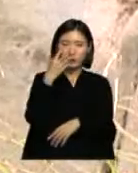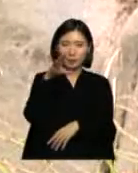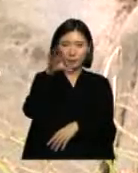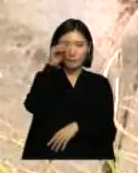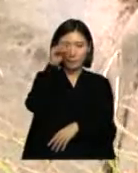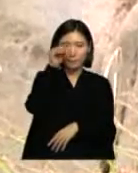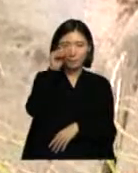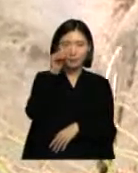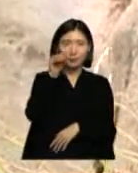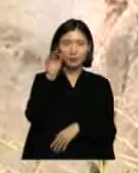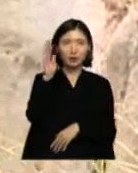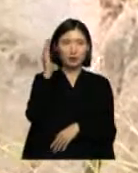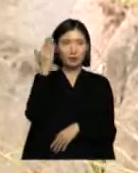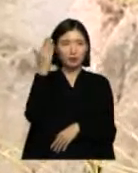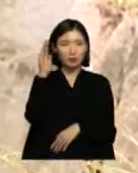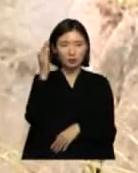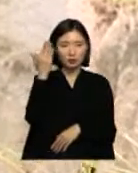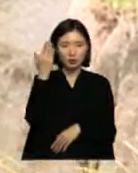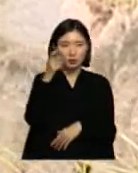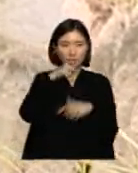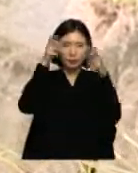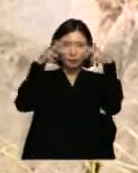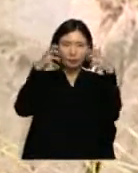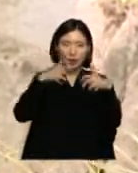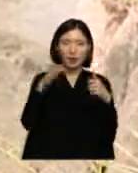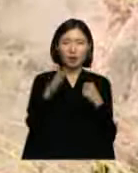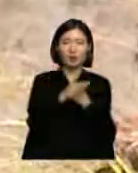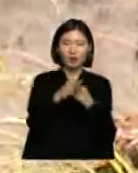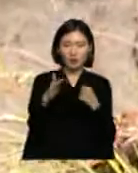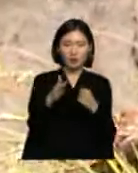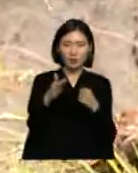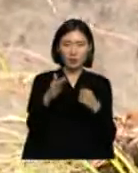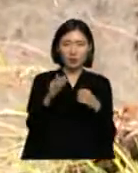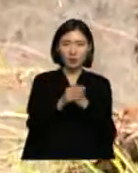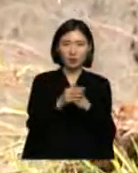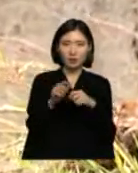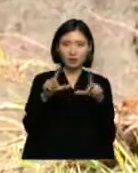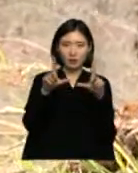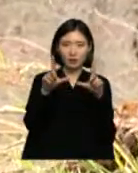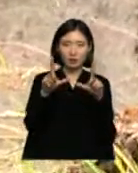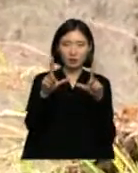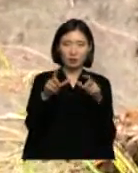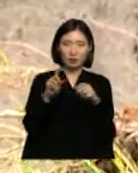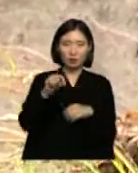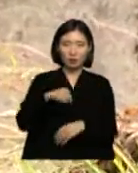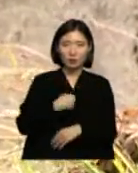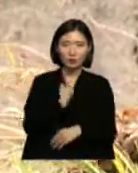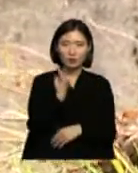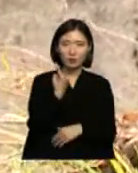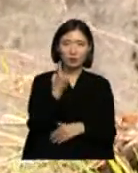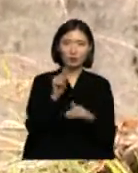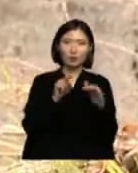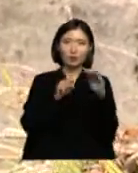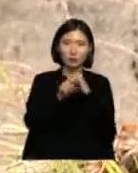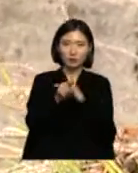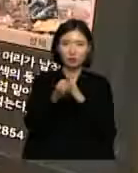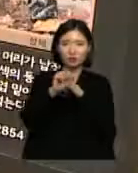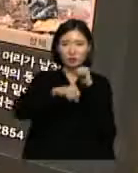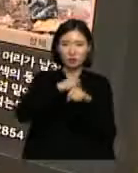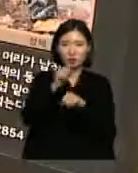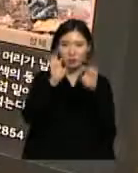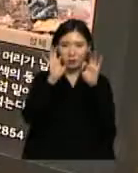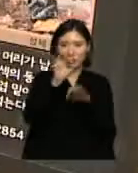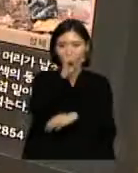왔잖아요, 많이. 그래서 한번 와보고 싶어서 오늘 날 잡아서 왔습니다. 휴가보다도 더 혼자 오니까 더 자유롭게 할 수 있어서 더 좋은 것